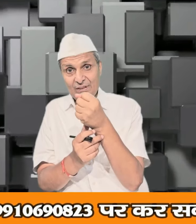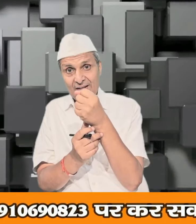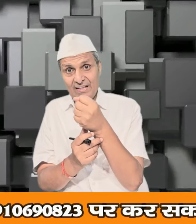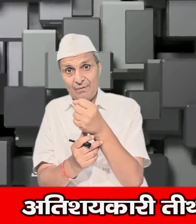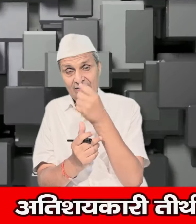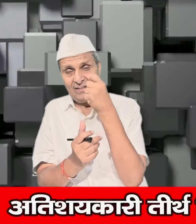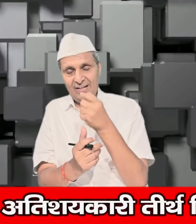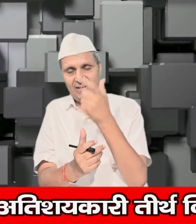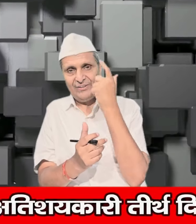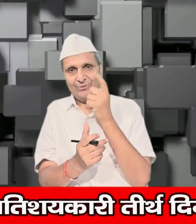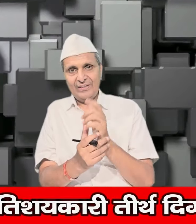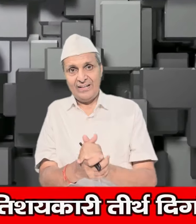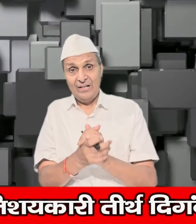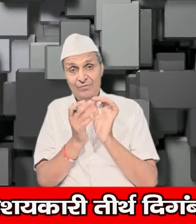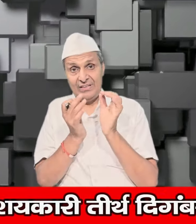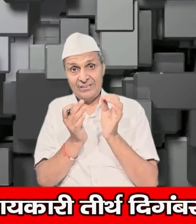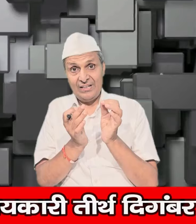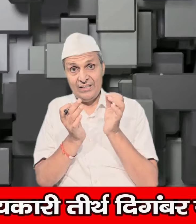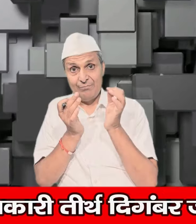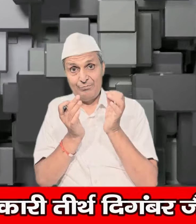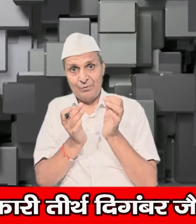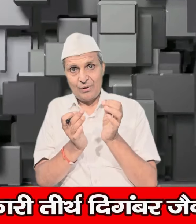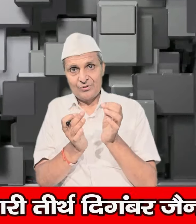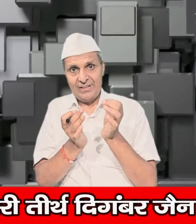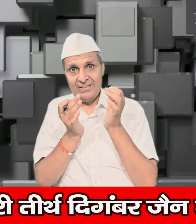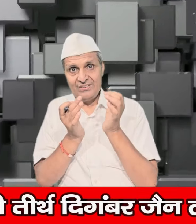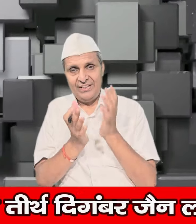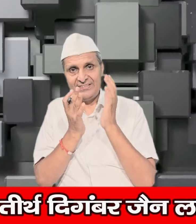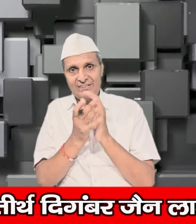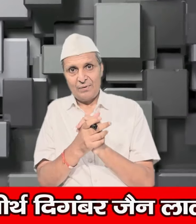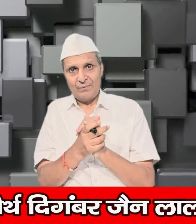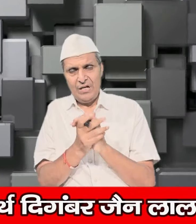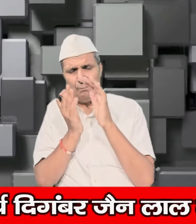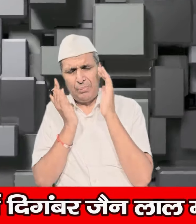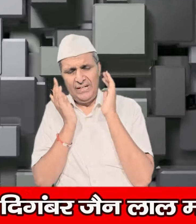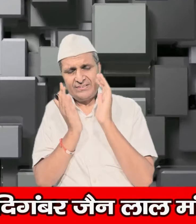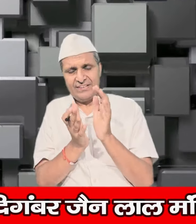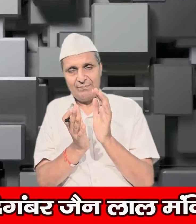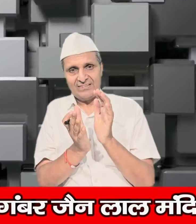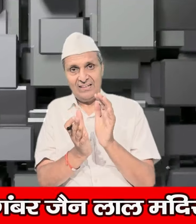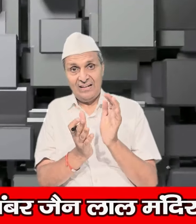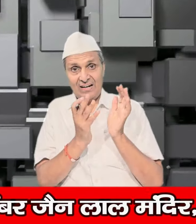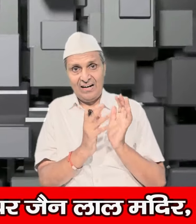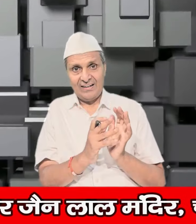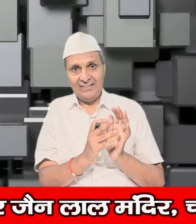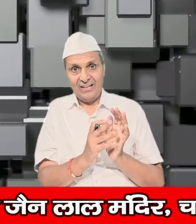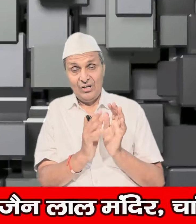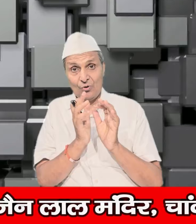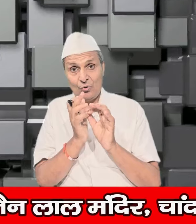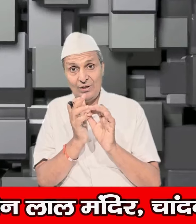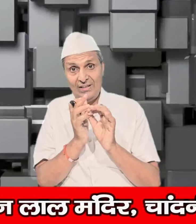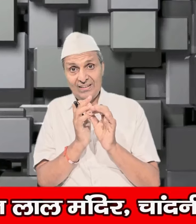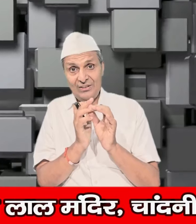नकली प्रतिमाएं आने के बाद नहीं होते हैं, विशेषकर जब पड़ोस के चीन से इस तरह की प्रतिमाएं बड़ी संख्या में आजकल आ रही